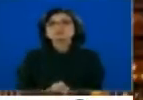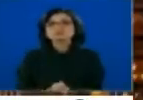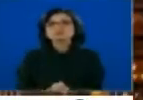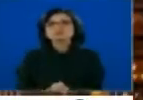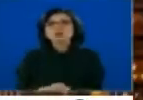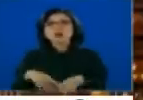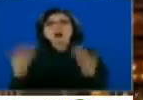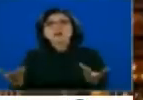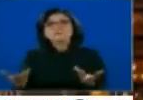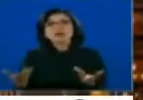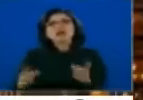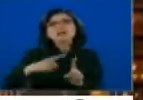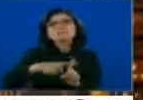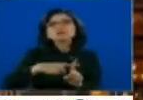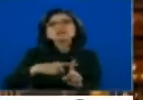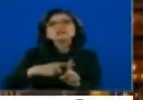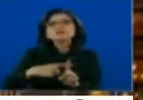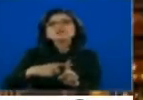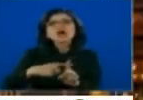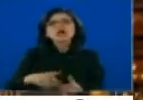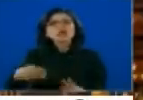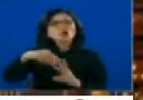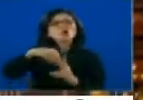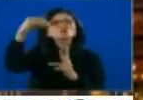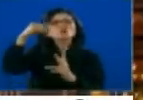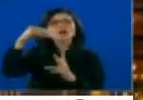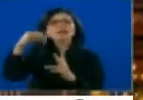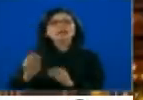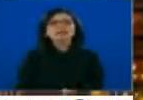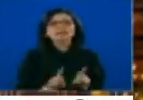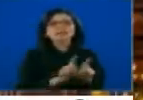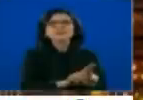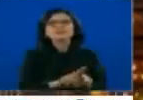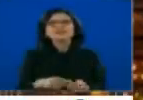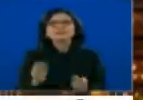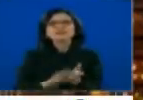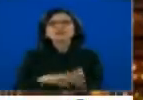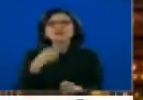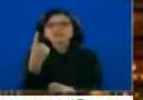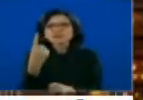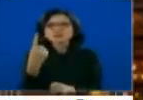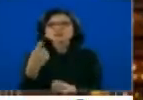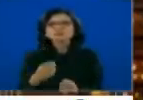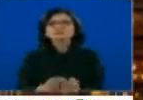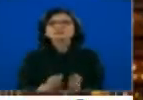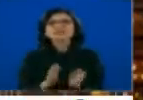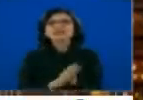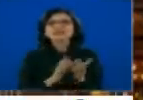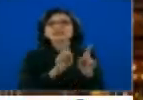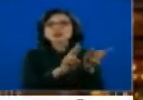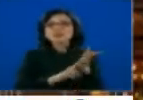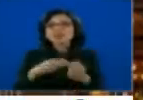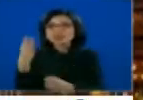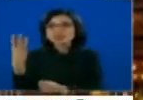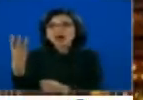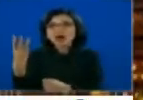sisi positif atau keunggulan yang dimiliki Pasangan calon nomor sat dan on